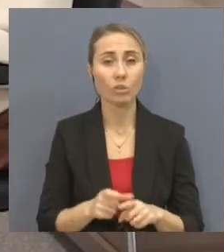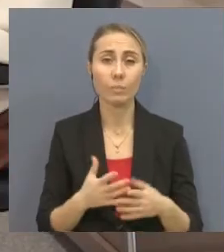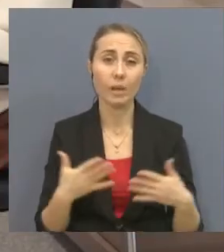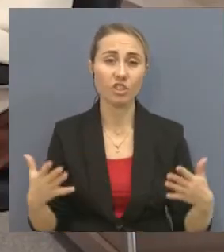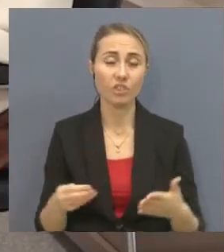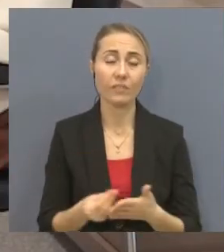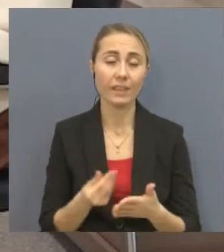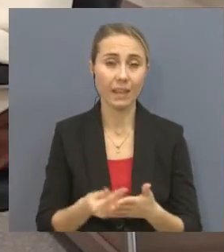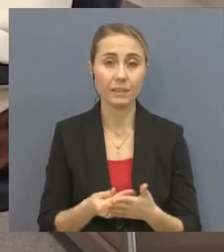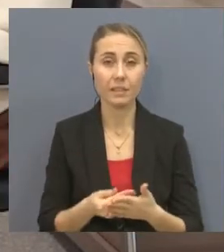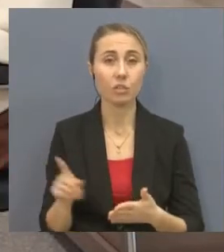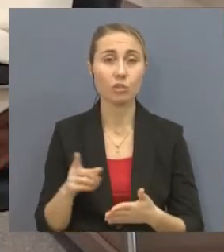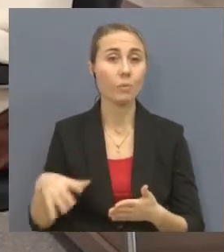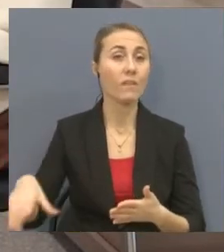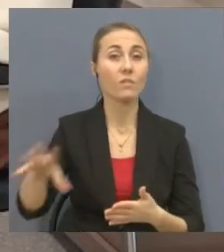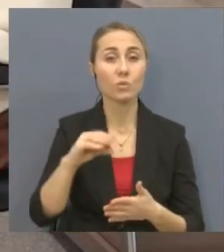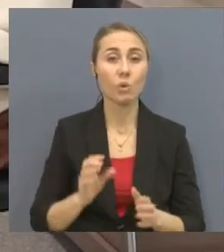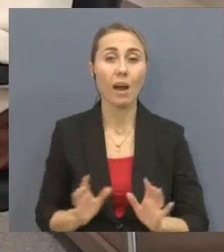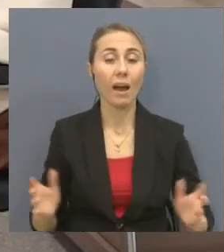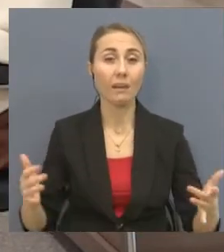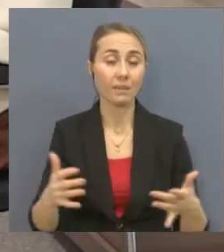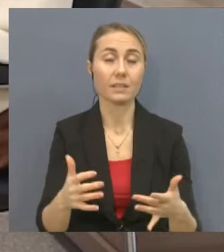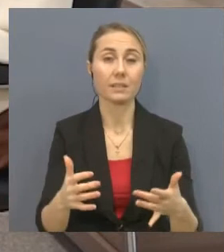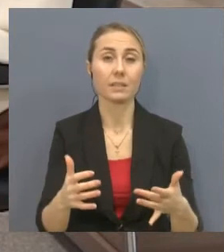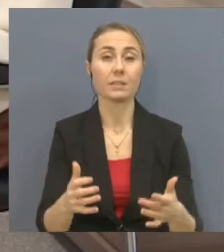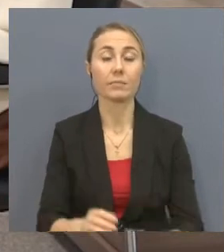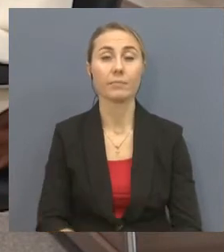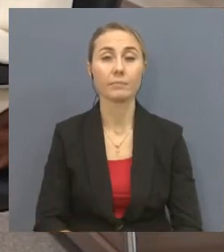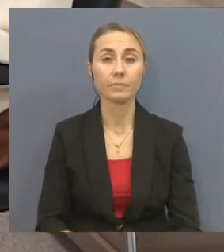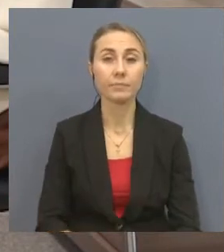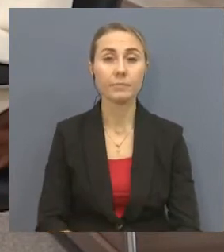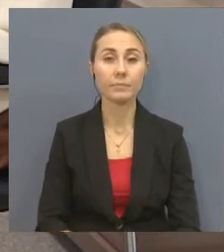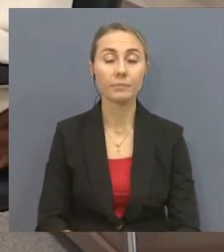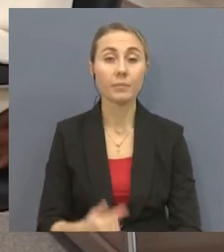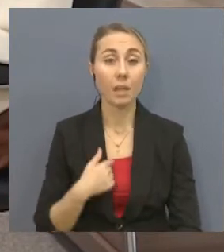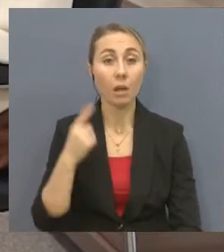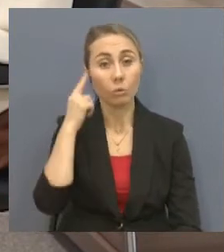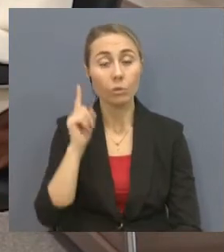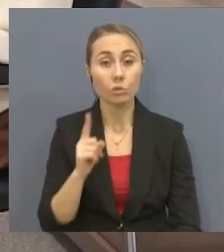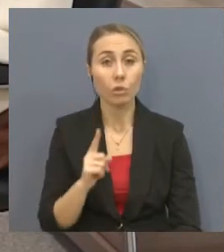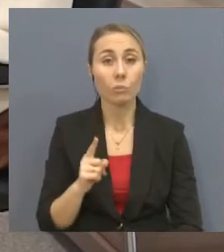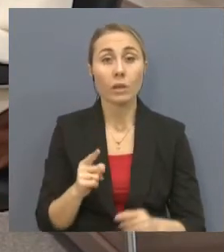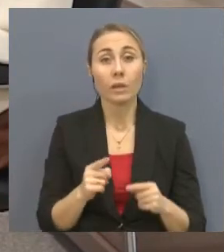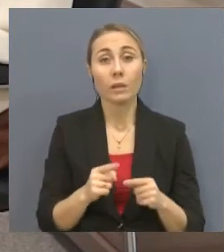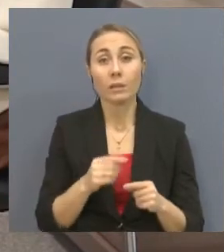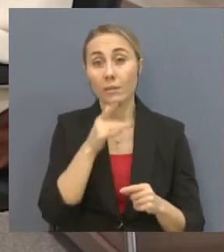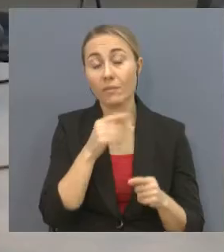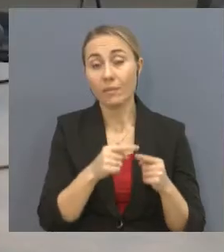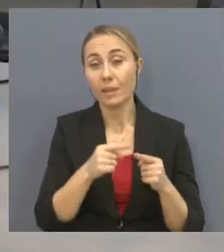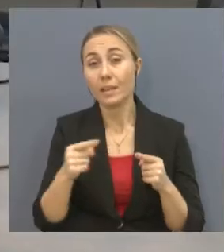финансы то есть чтобы все охватить я думаю что через определенное время можно и